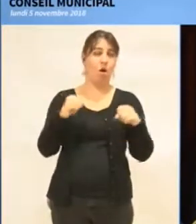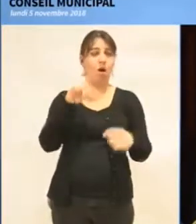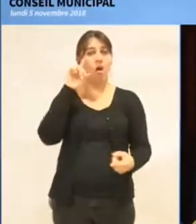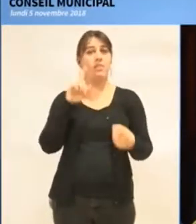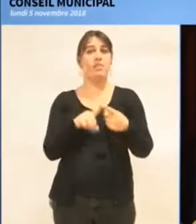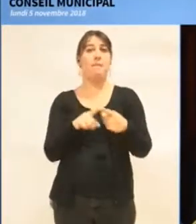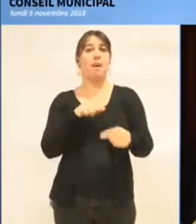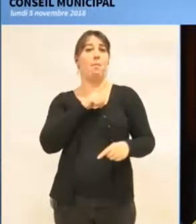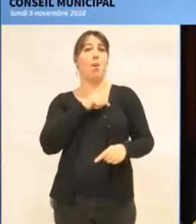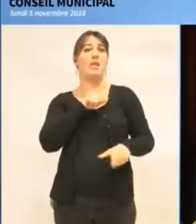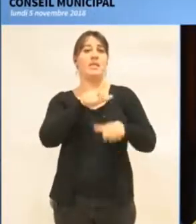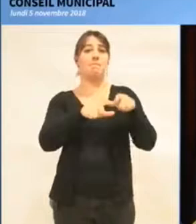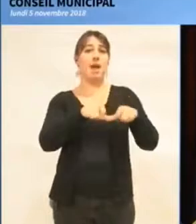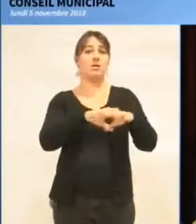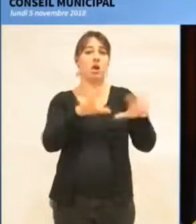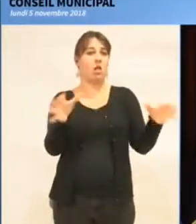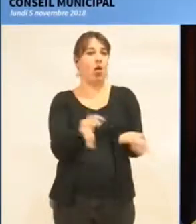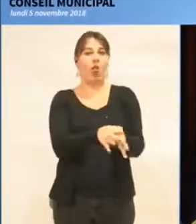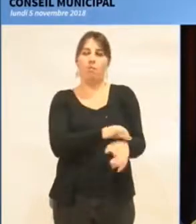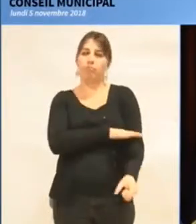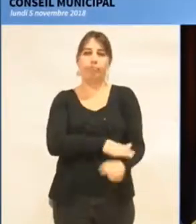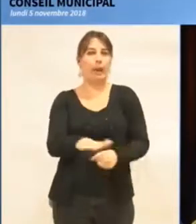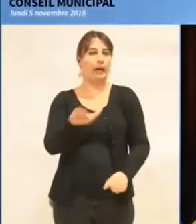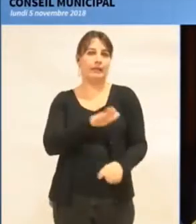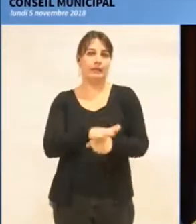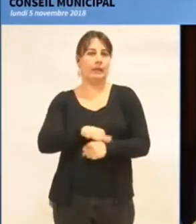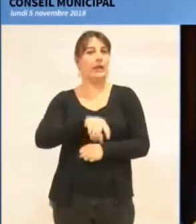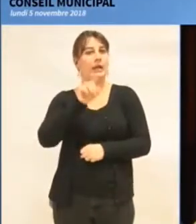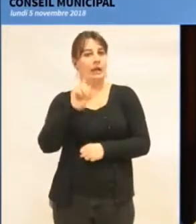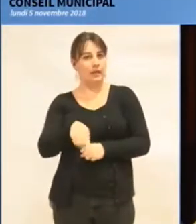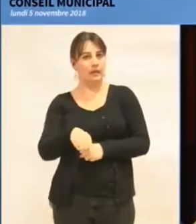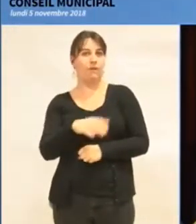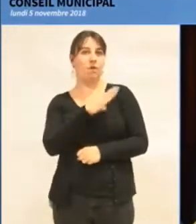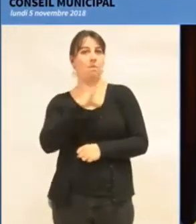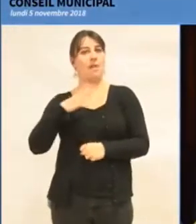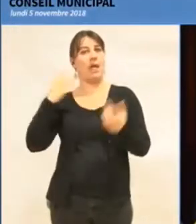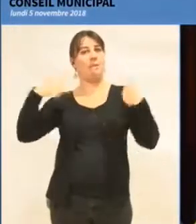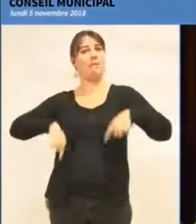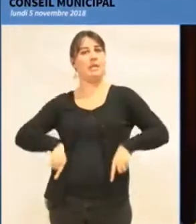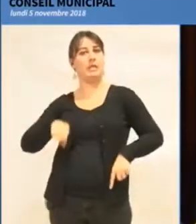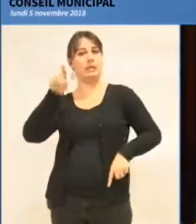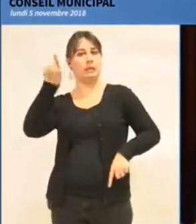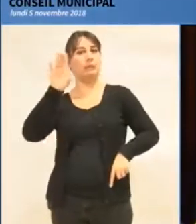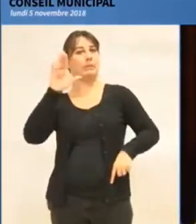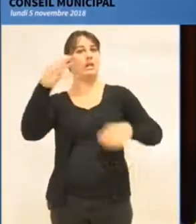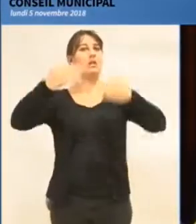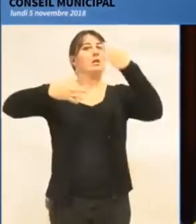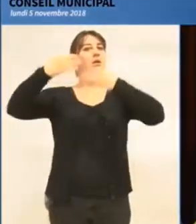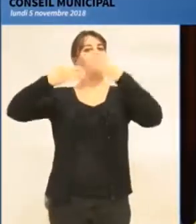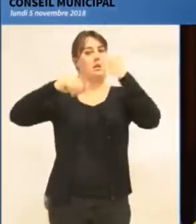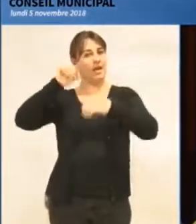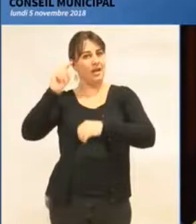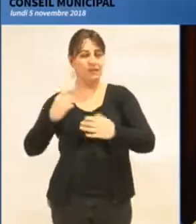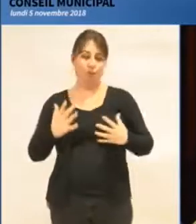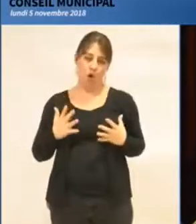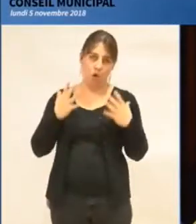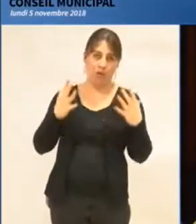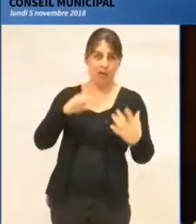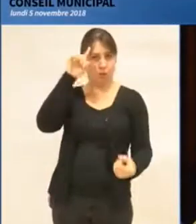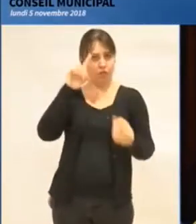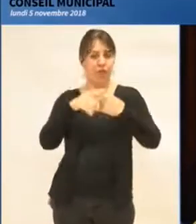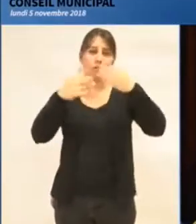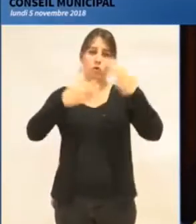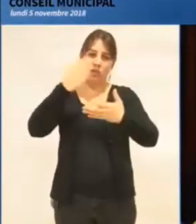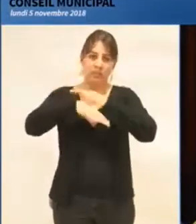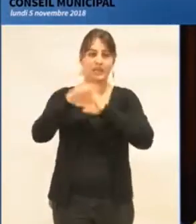de réponse. Il faut aussi que la ministre garde des Sceaux prenne des engagements sur des moyens dédiés à la justice à